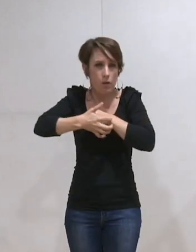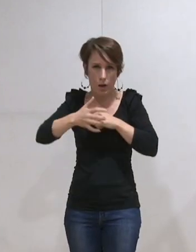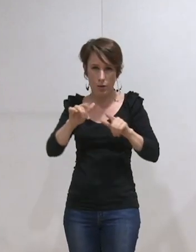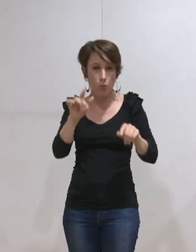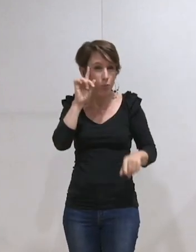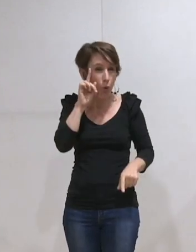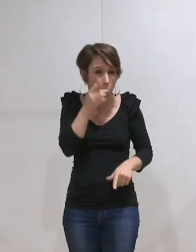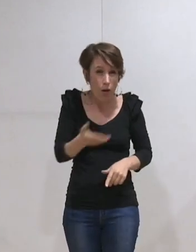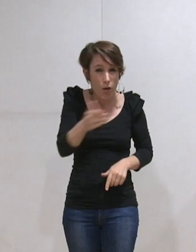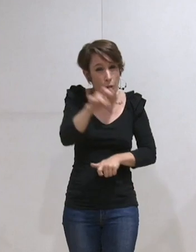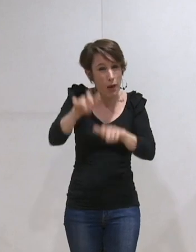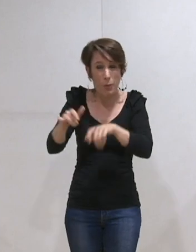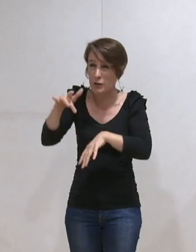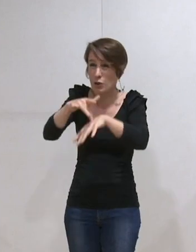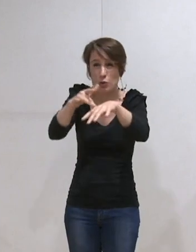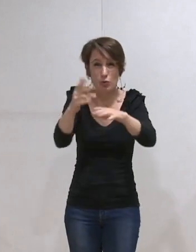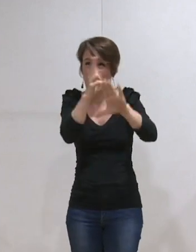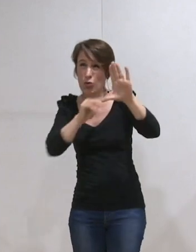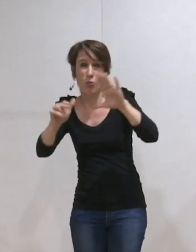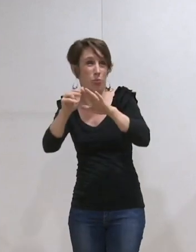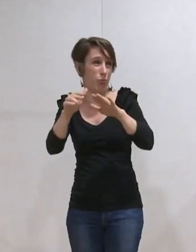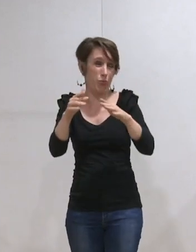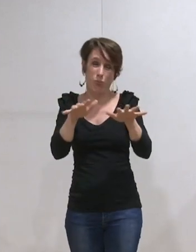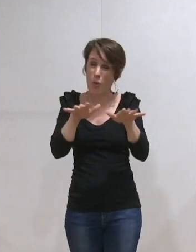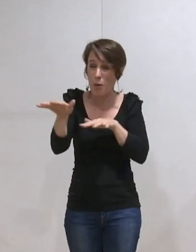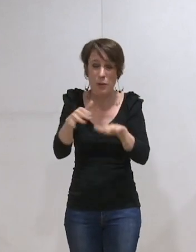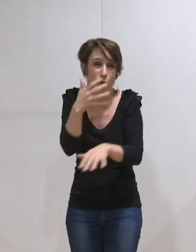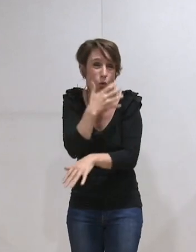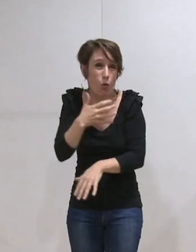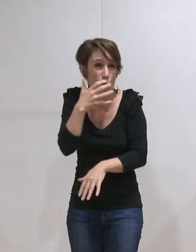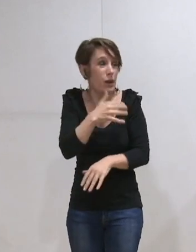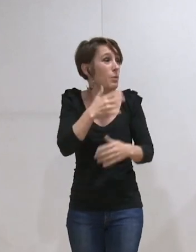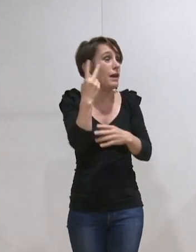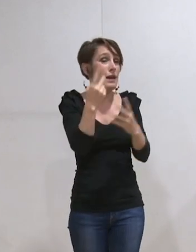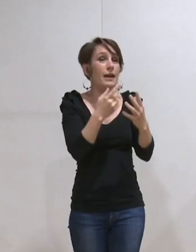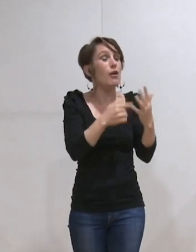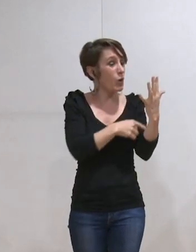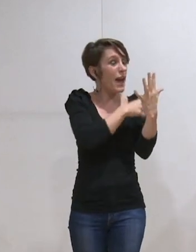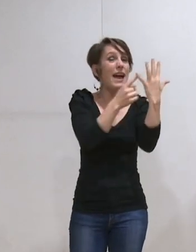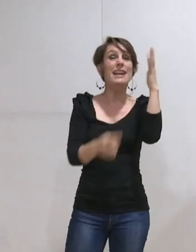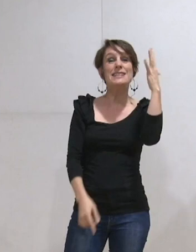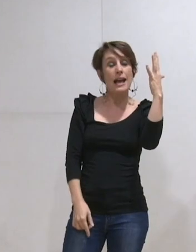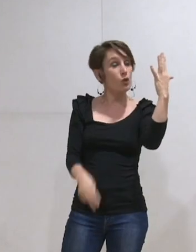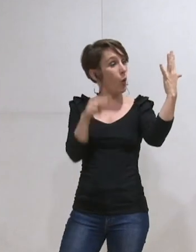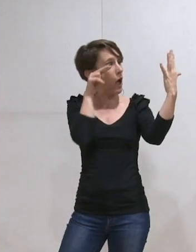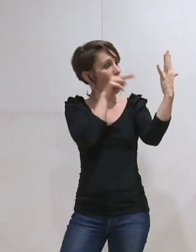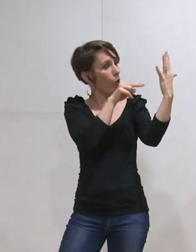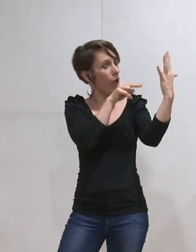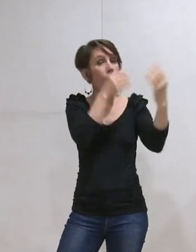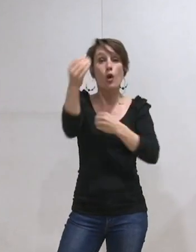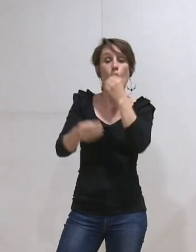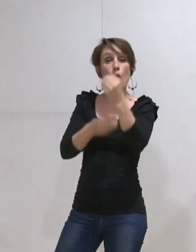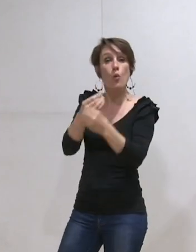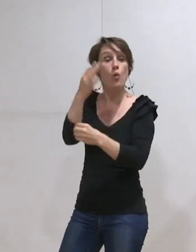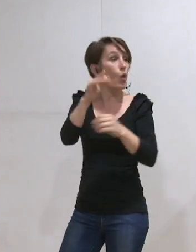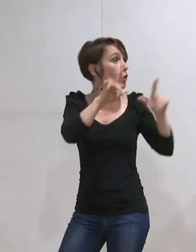conditions horribles avec les moyens que l'on sait et je vous demande de regarder ces de chef-dœuvrees les cinq doigts et certains des reproductions que nous